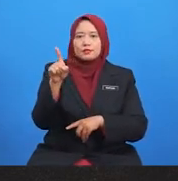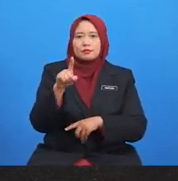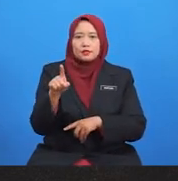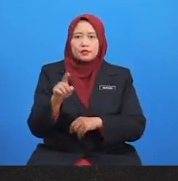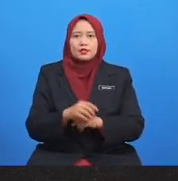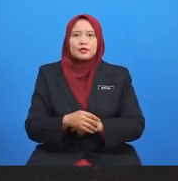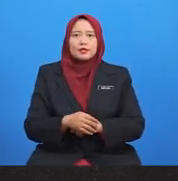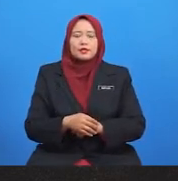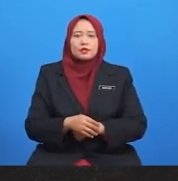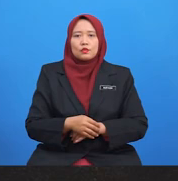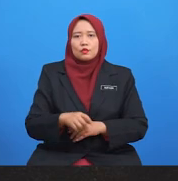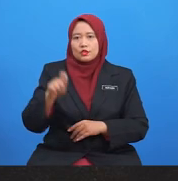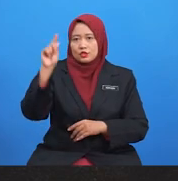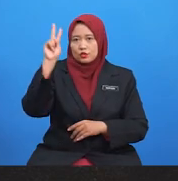4.